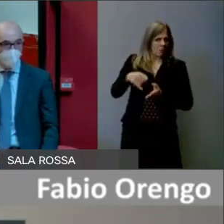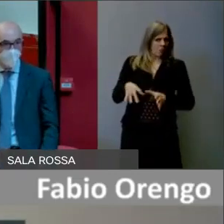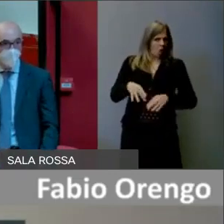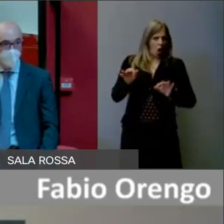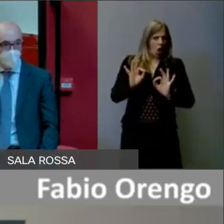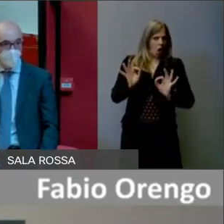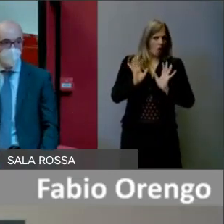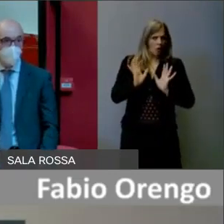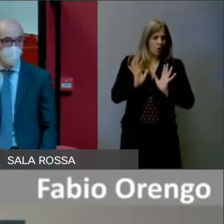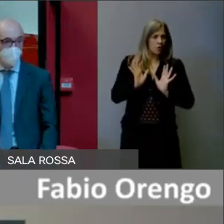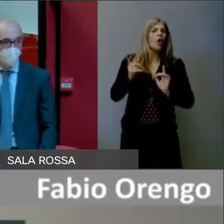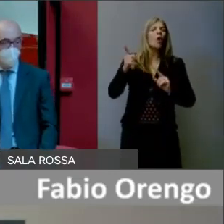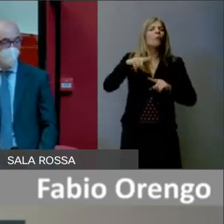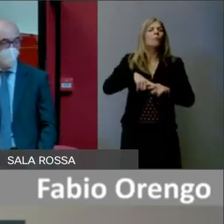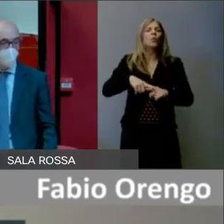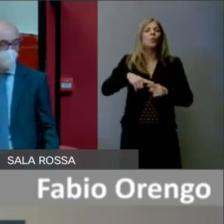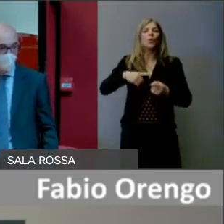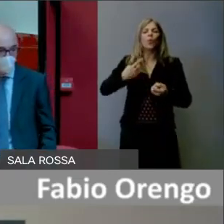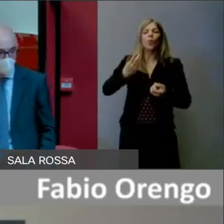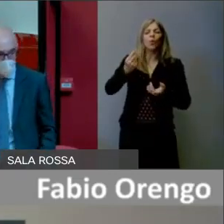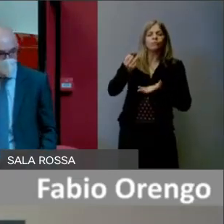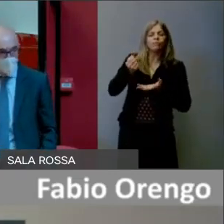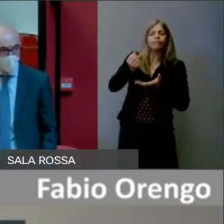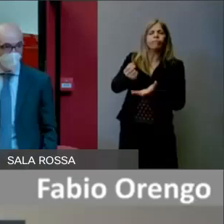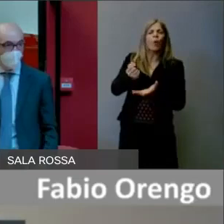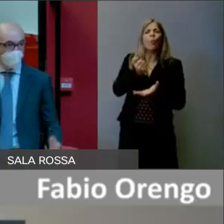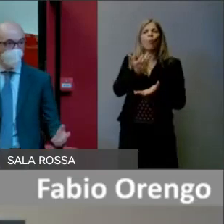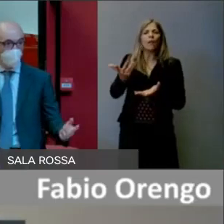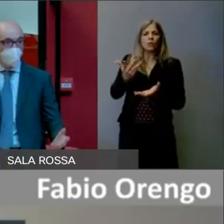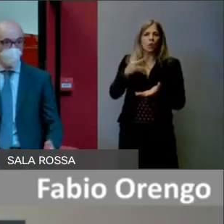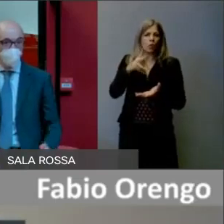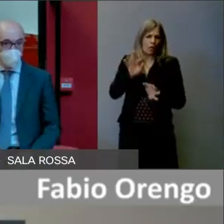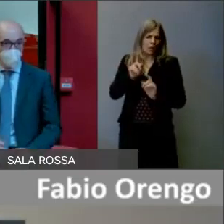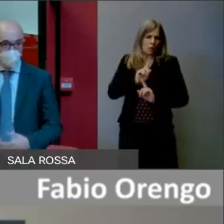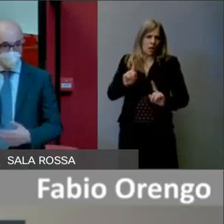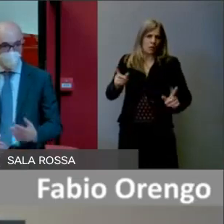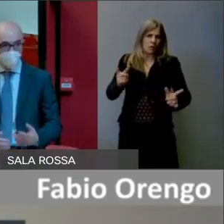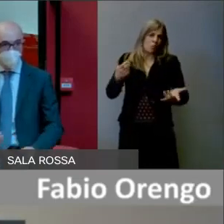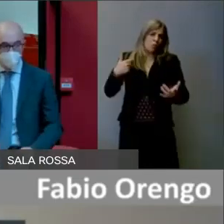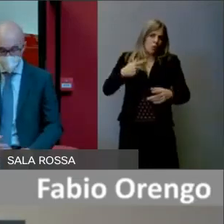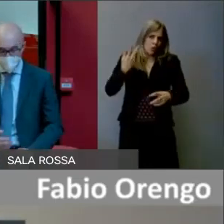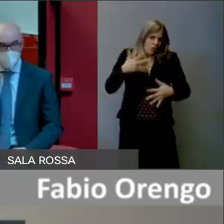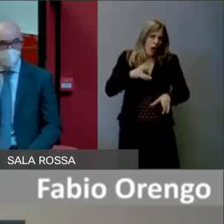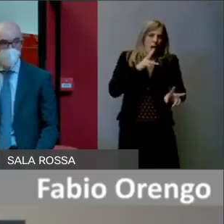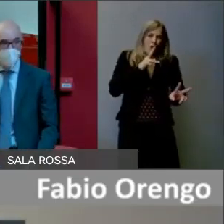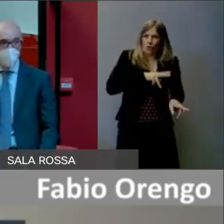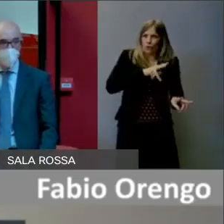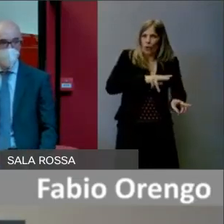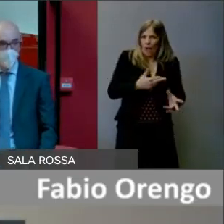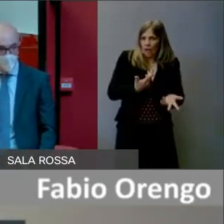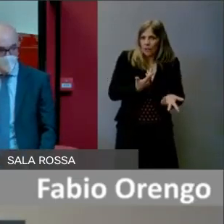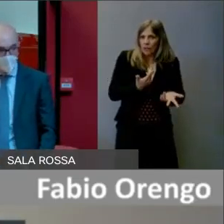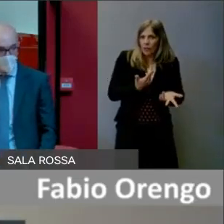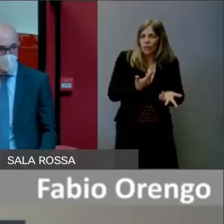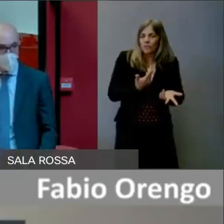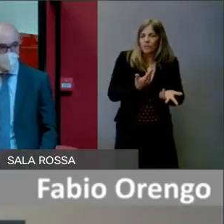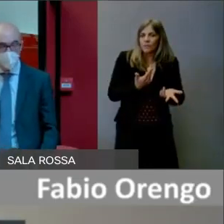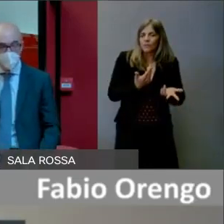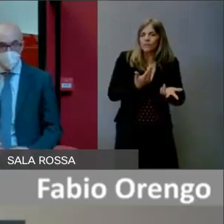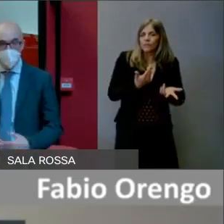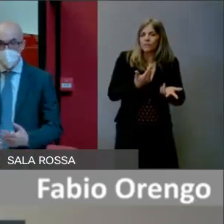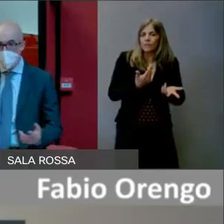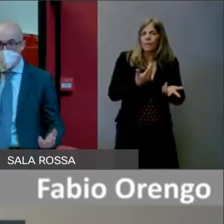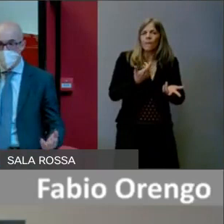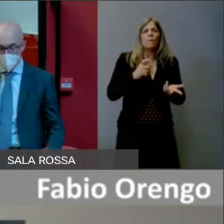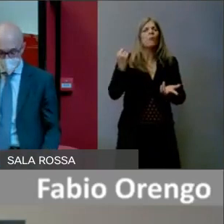neppure il valore degli immobili, perché io questo poi l'ho verificato perché è stato anche detto che